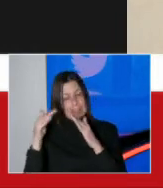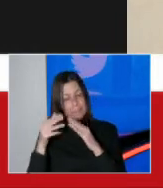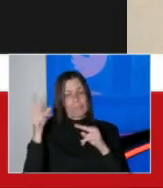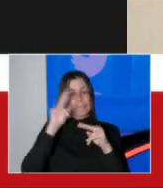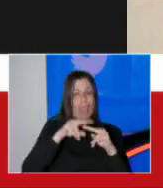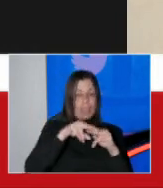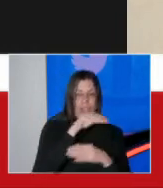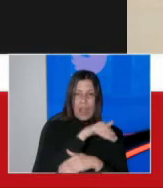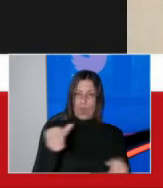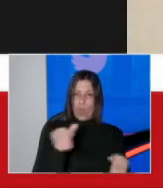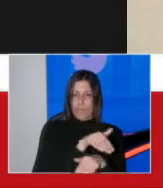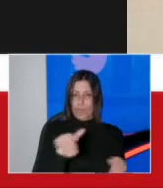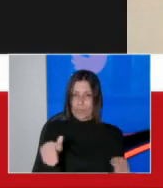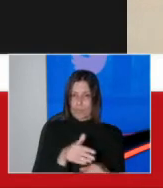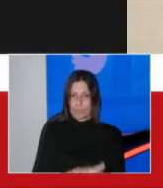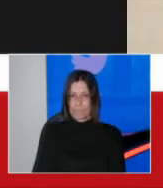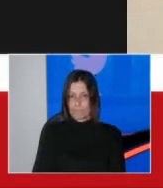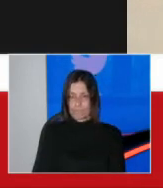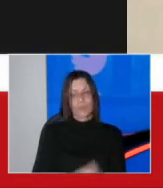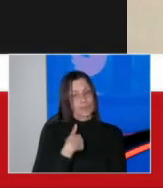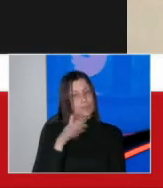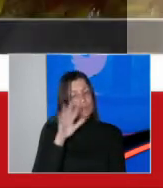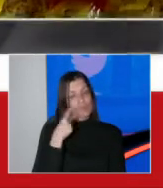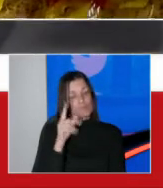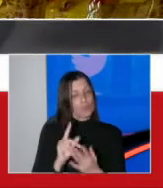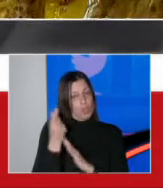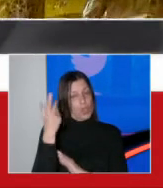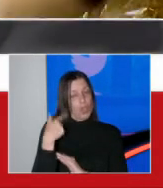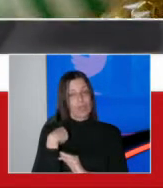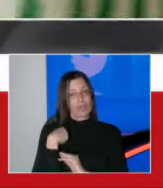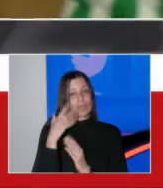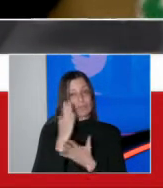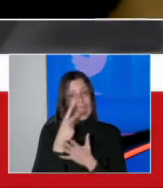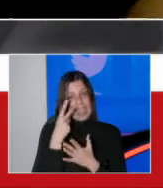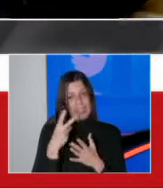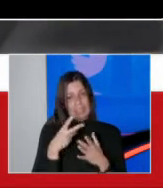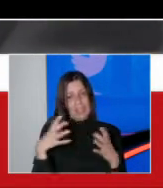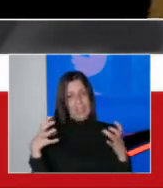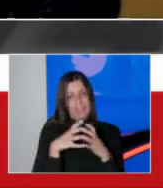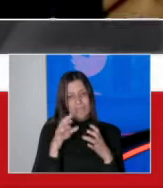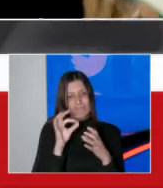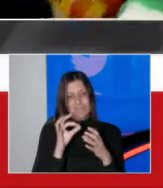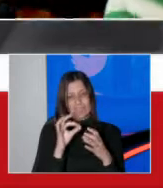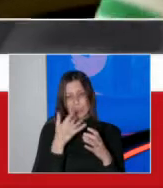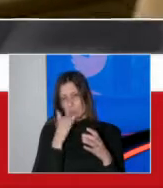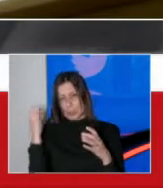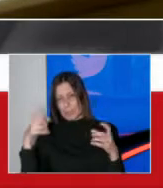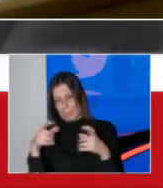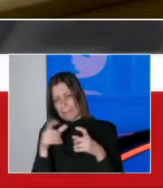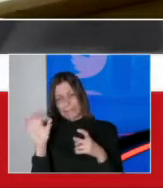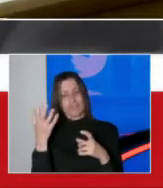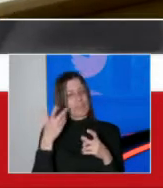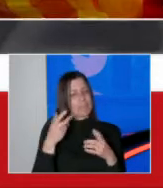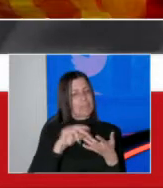גם לרחובות. אני גם רואה שזה קורה. ראיתי כבר את החבר'ה של האפודים הצהובים שמתכננים מחר